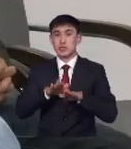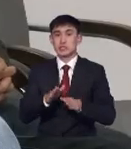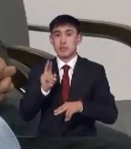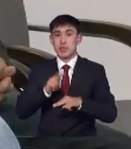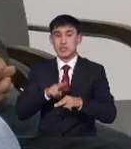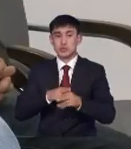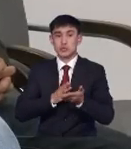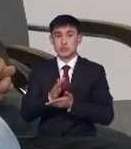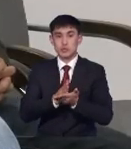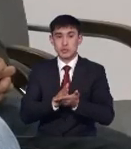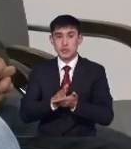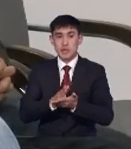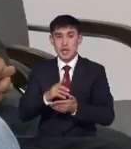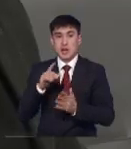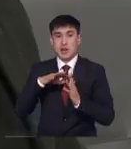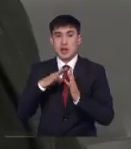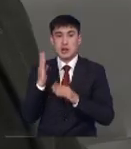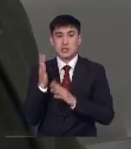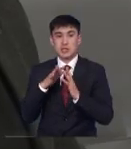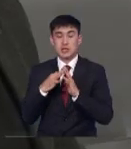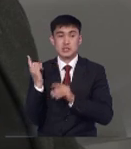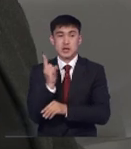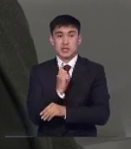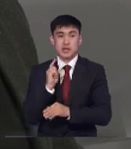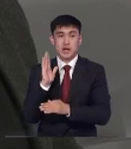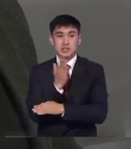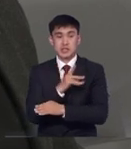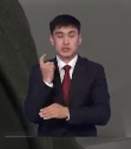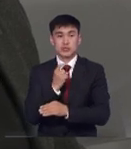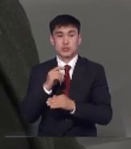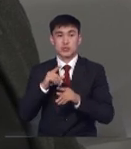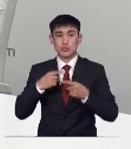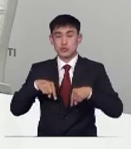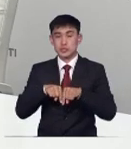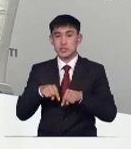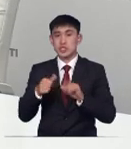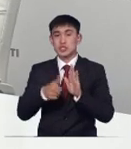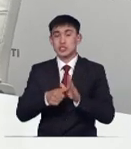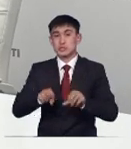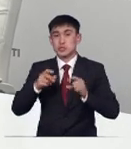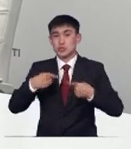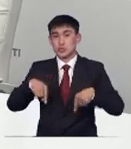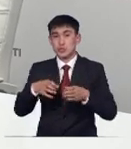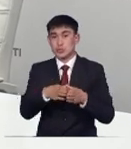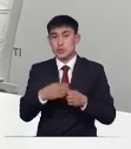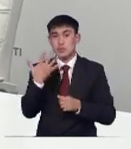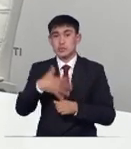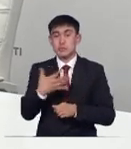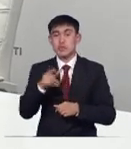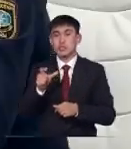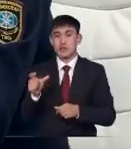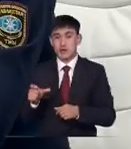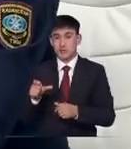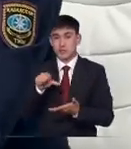местной полицейской службы, лесохозяйственных учреждений и акимата создано 6 мобильных групп, состоящих из 55